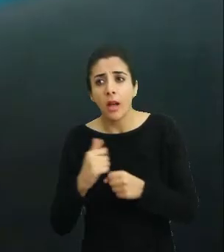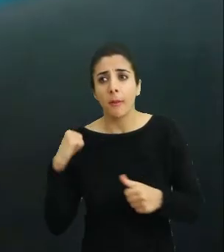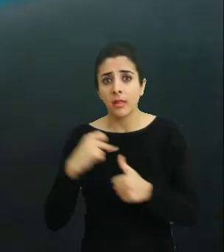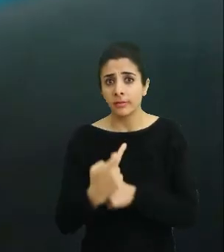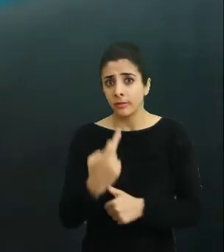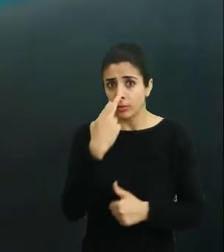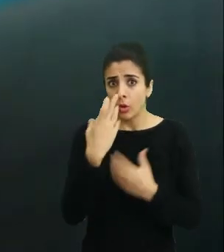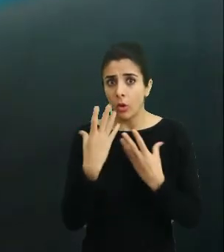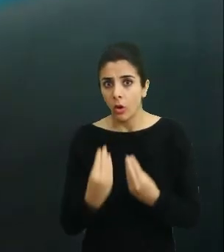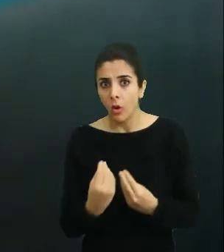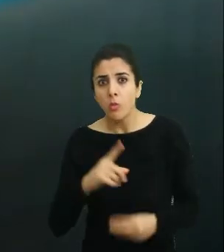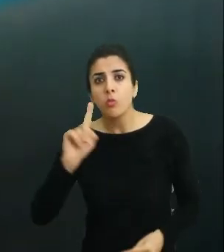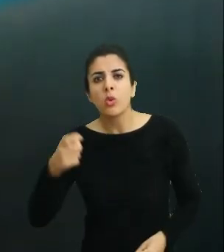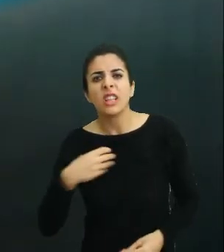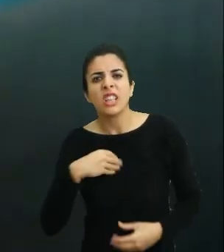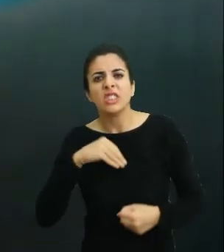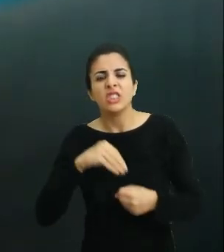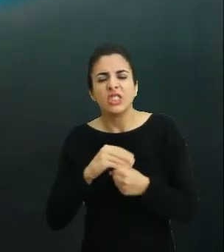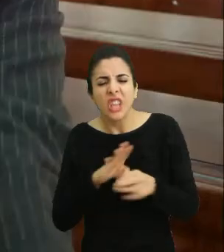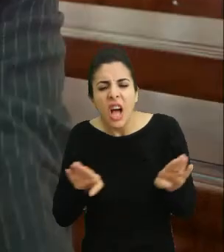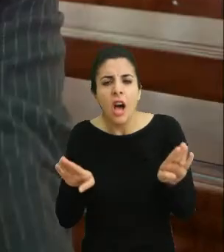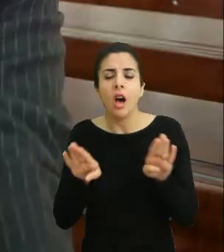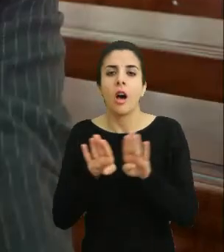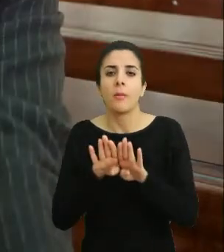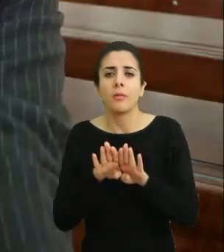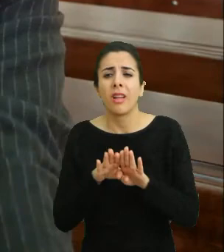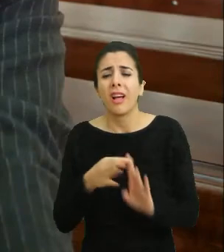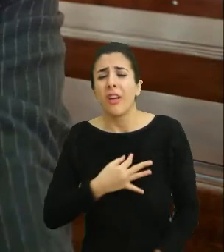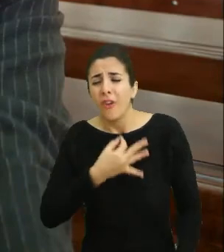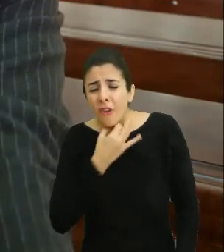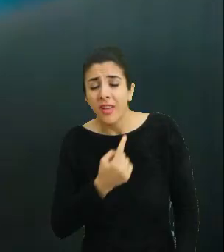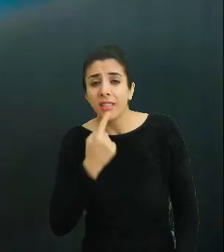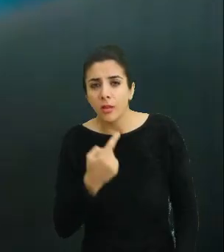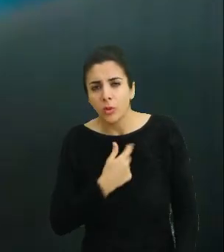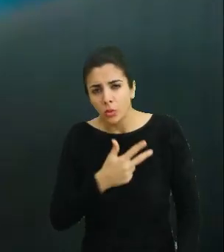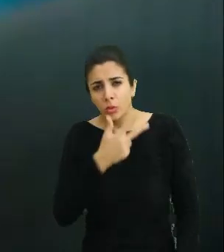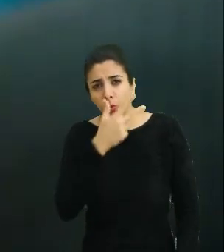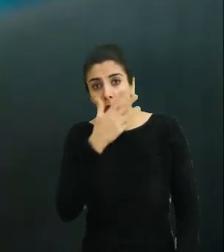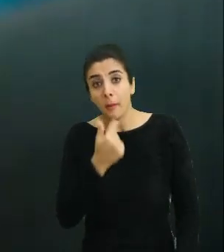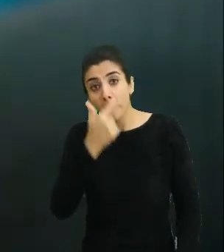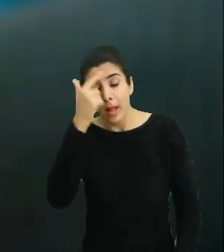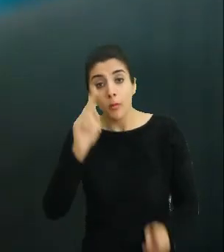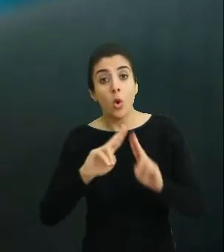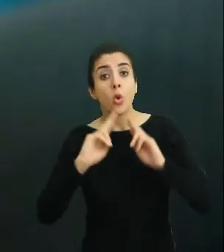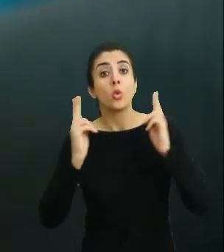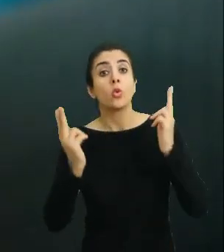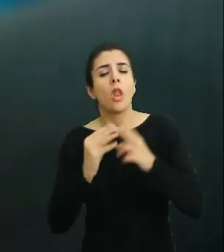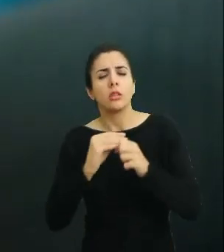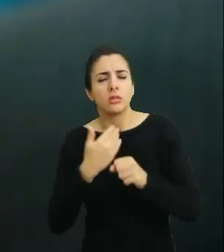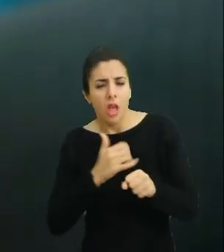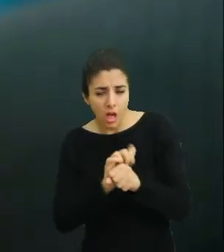kandırarak. Bul içe kapanık hayvanlarımı. Yalvarmalarınla üzülmüş, belki dünya ile